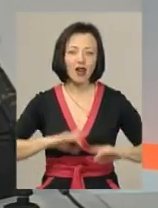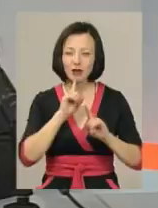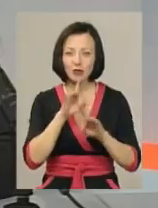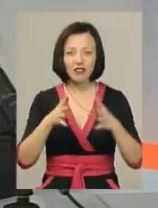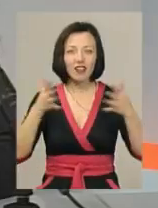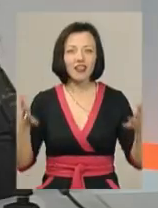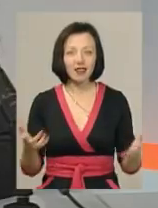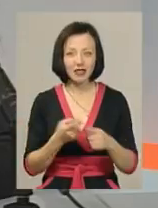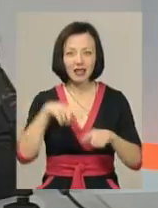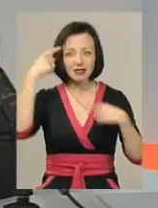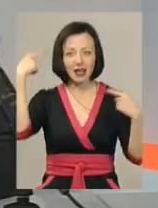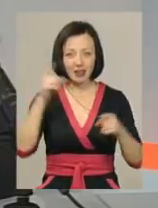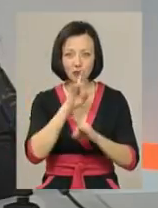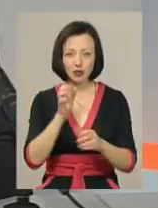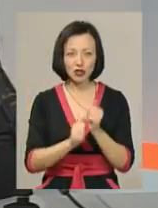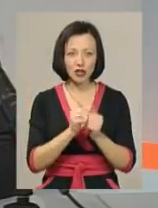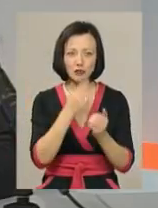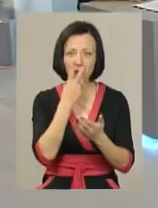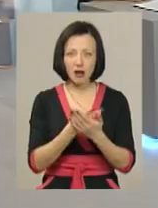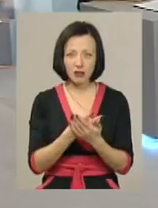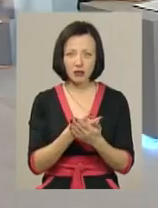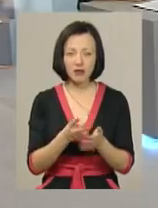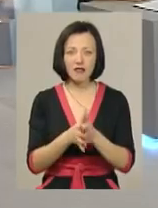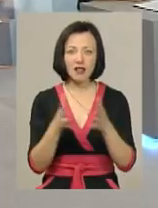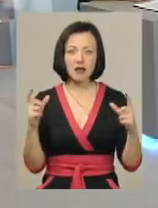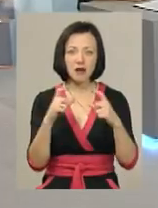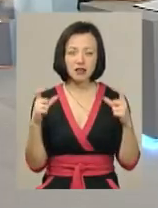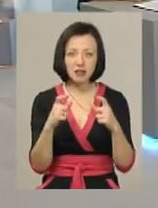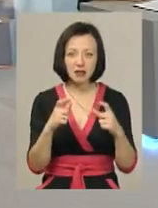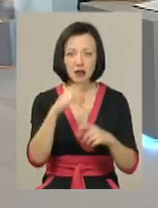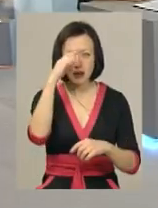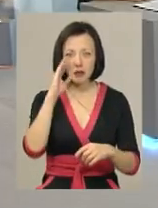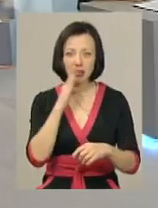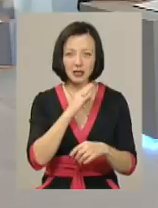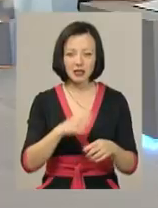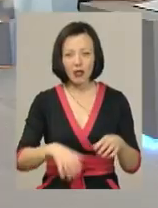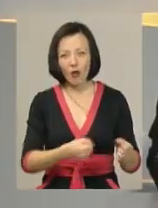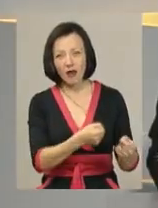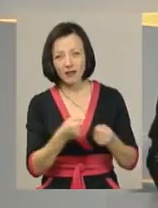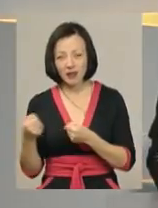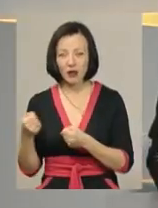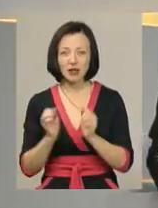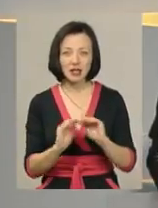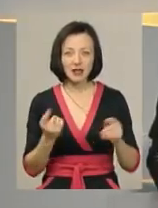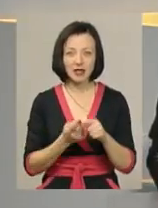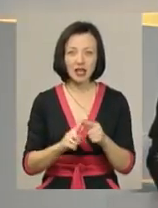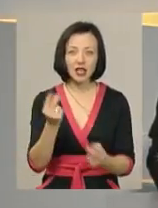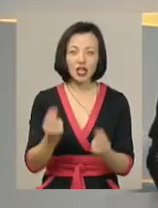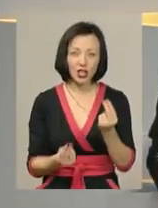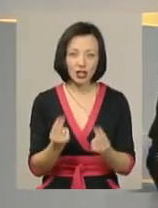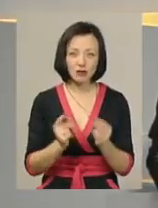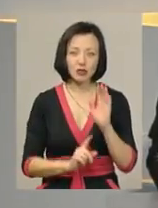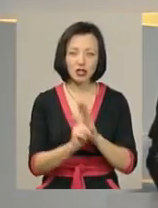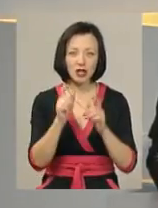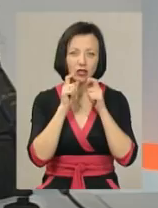великим і не буде отих істерик які ми дуже часто бачимо у Великих супермаркетах ко батьки за ноги за руки відтягують дітей від тих іграшок